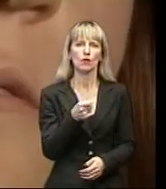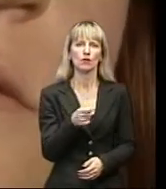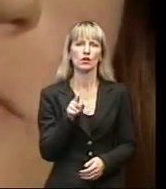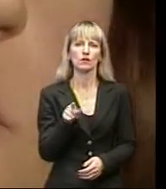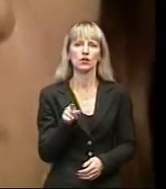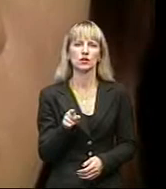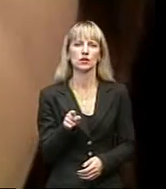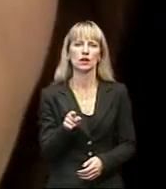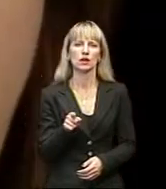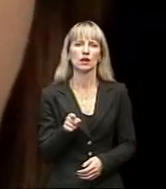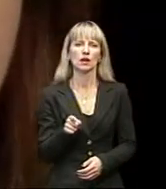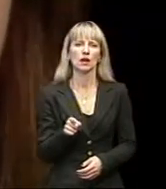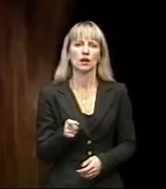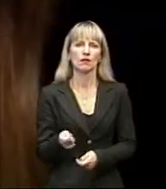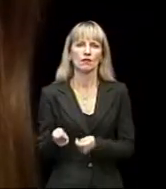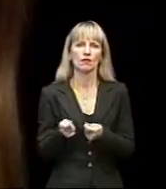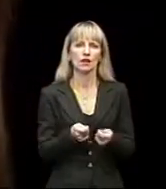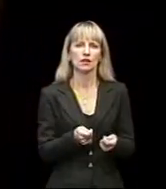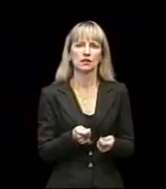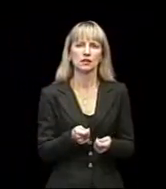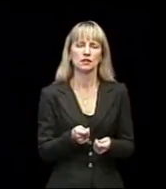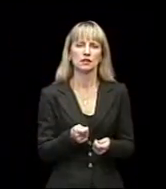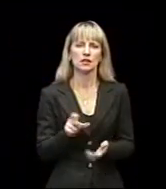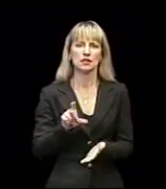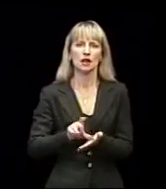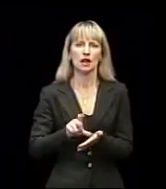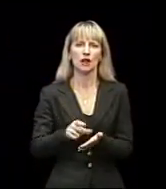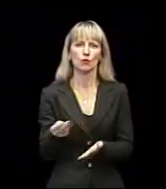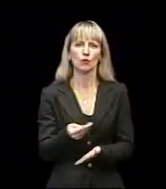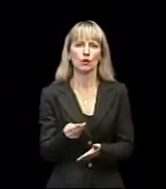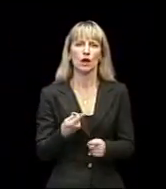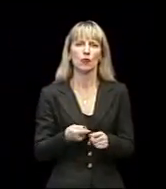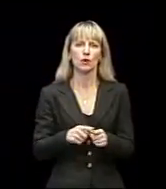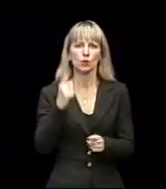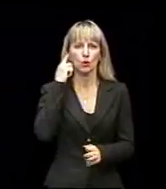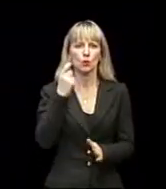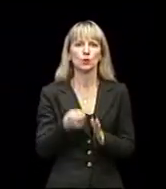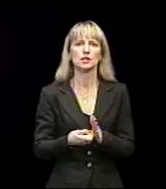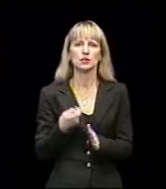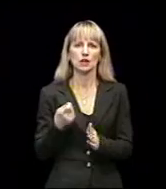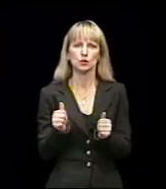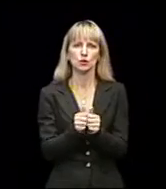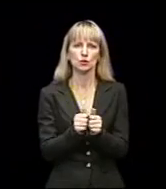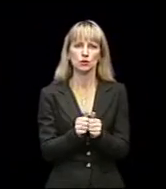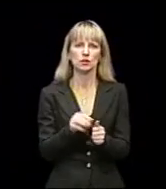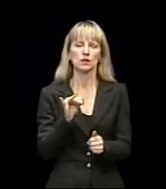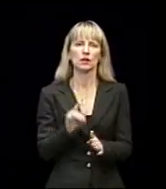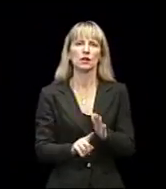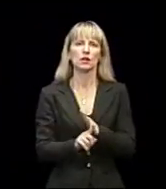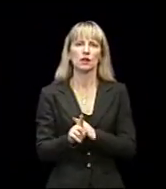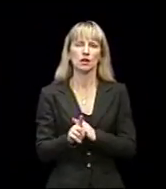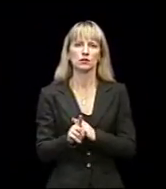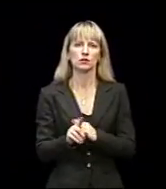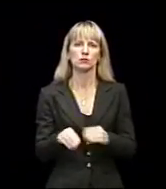вона винесла з млину склянку борошну. Про це дізнались сусіди і почали пропонувати їй